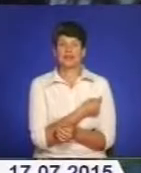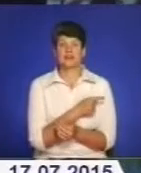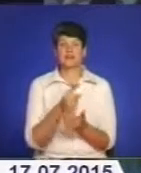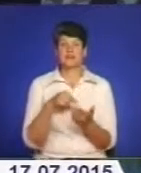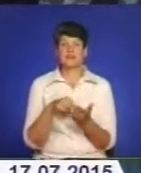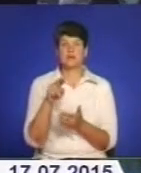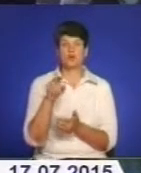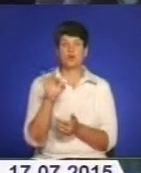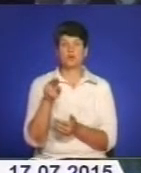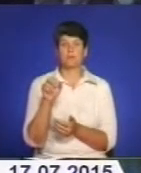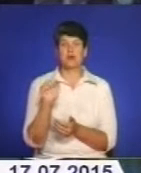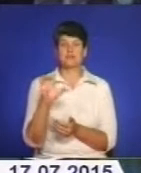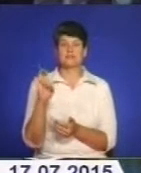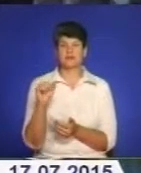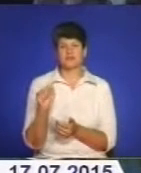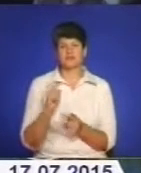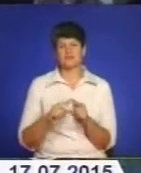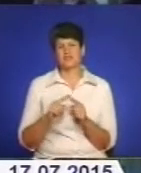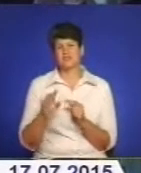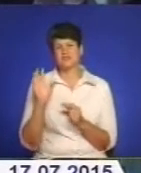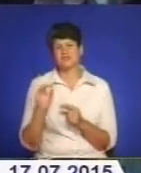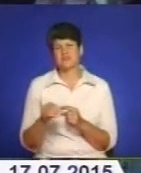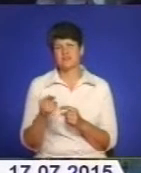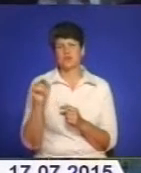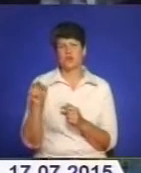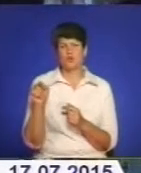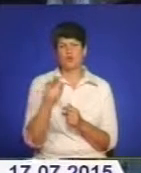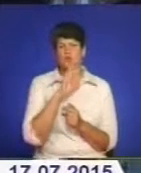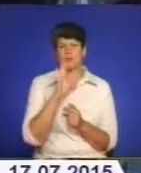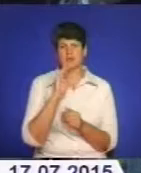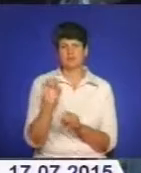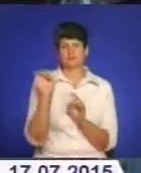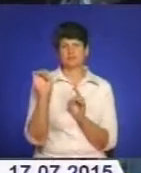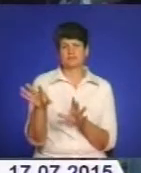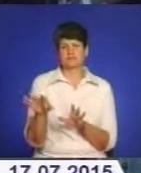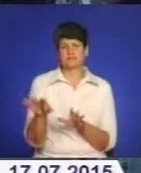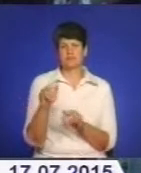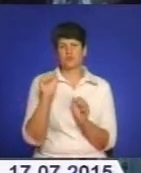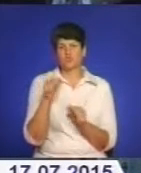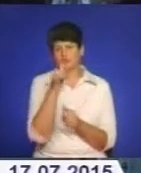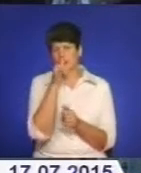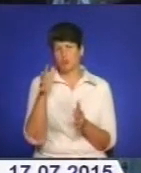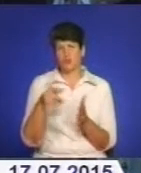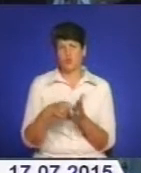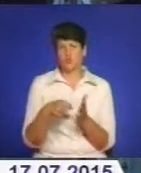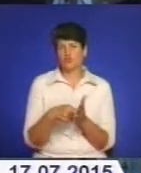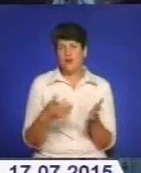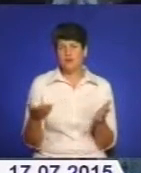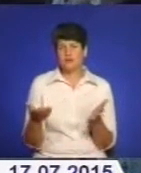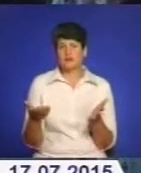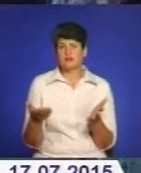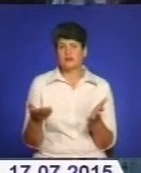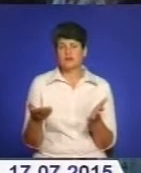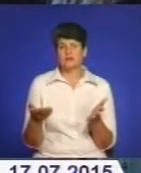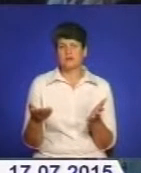Попасна. Скоріше за все, що його мати покинула, певно не могла вигодувати. Його вже